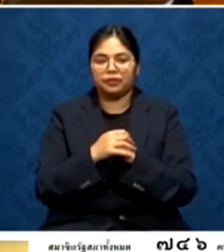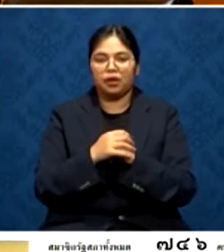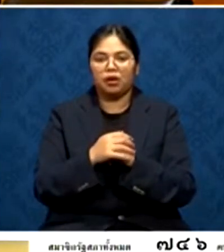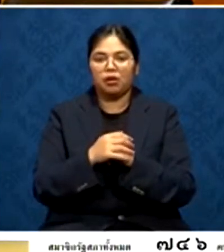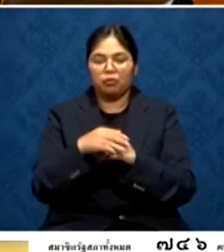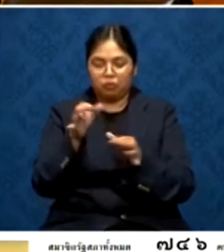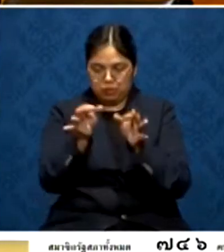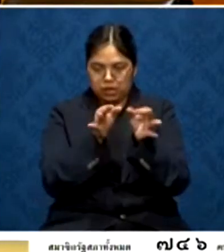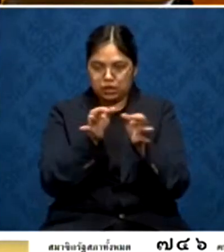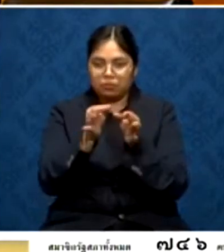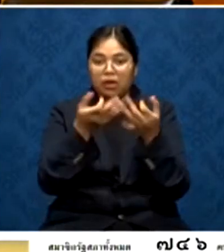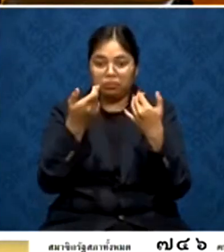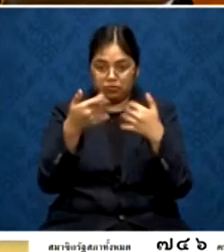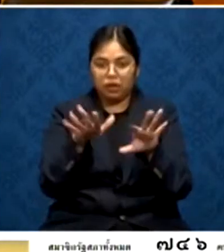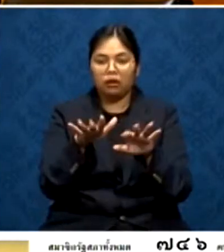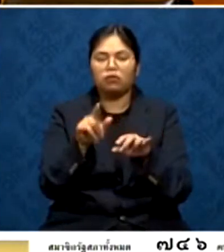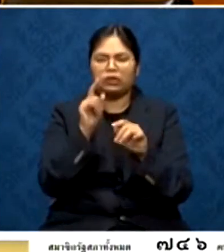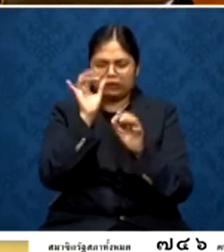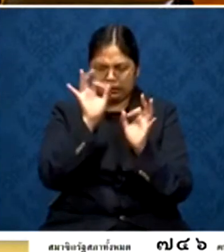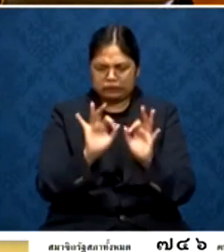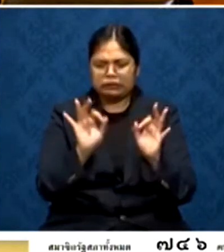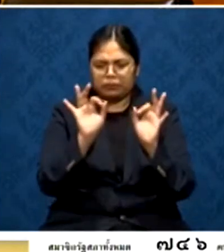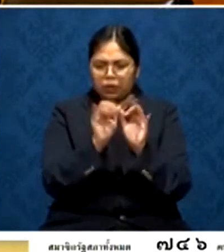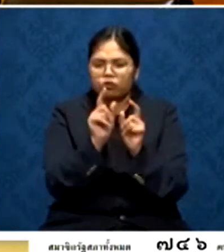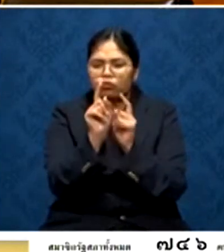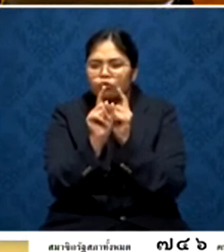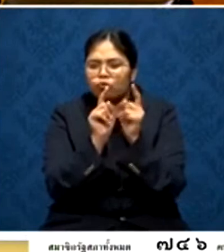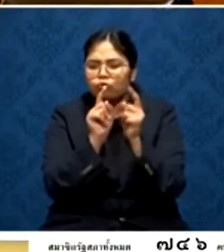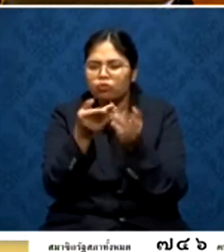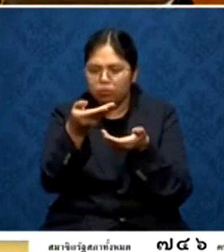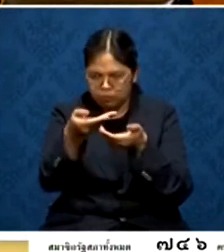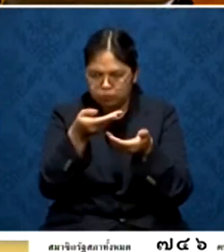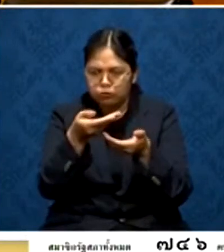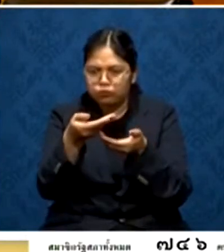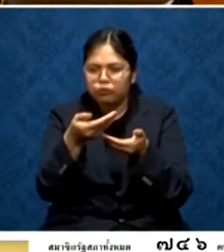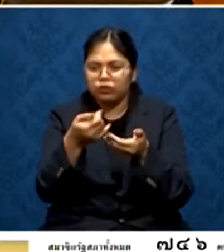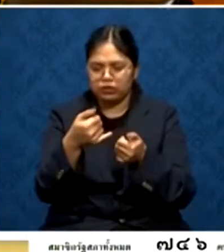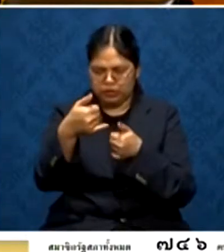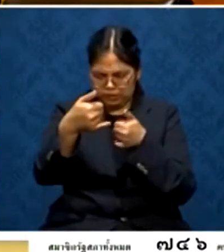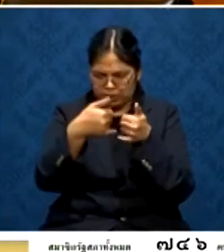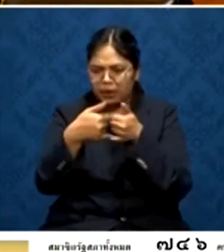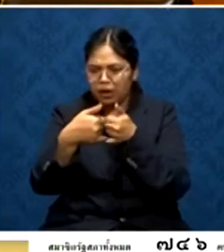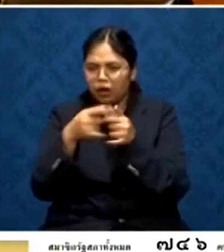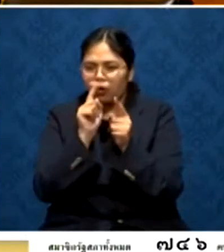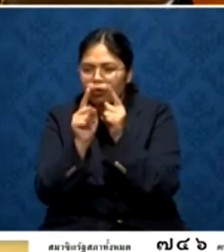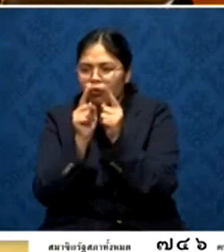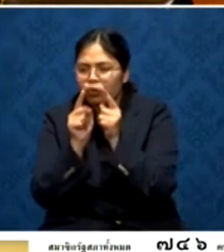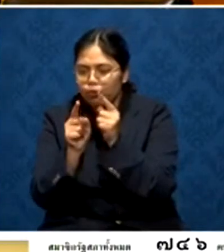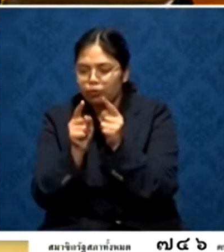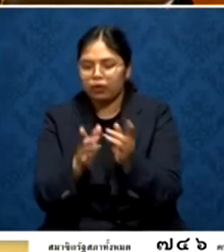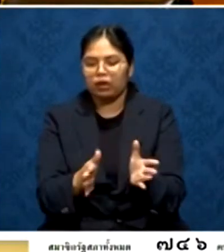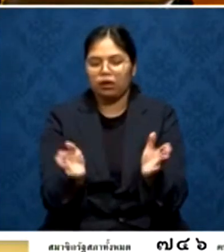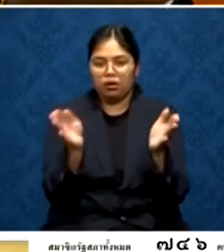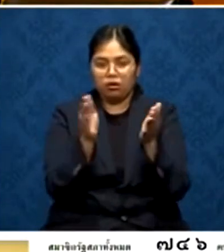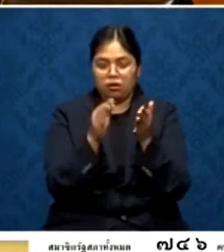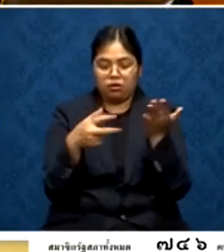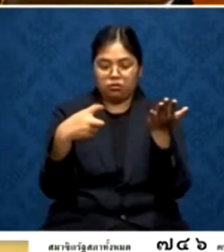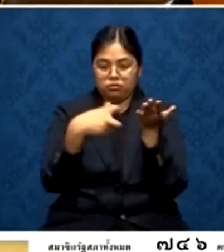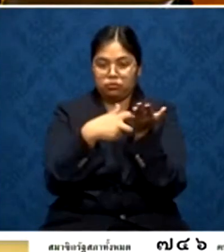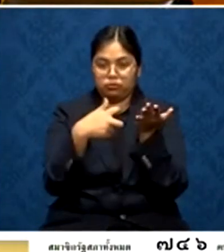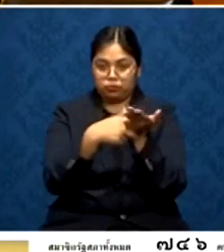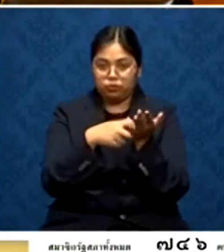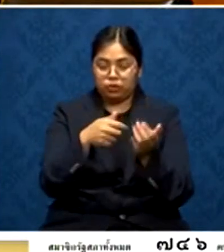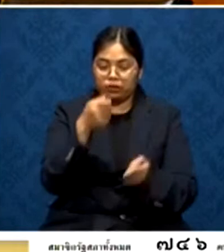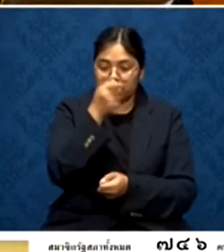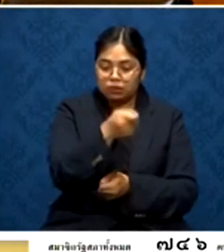จงไปแล้วนั้นว่าจะต้องมีการเจรจาและต้องวางระบบเทคนิคในการทำตั๋วร่วม